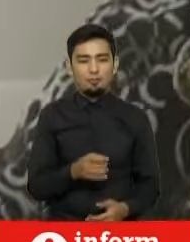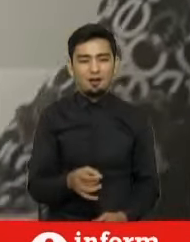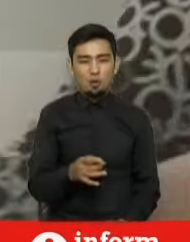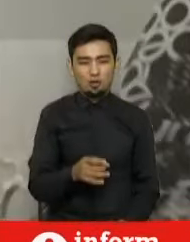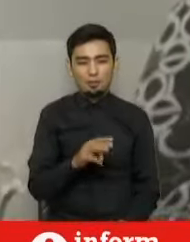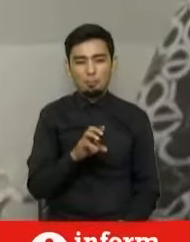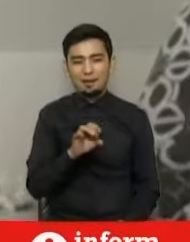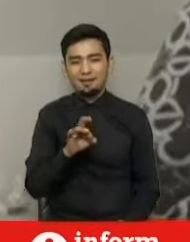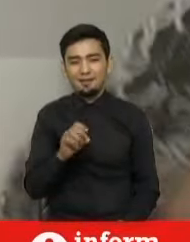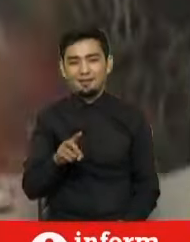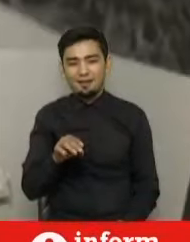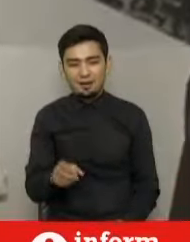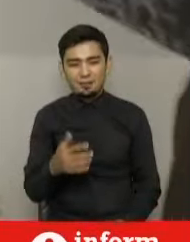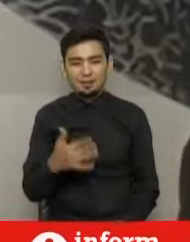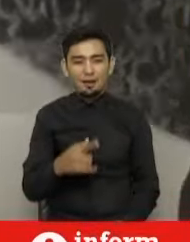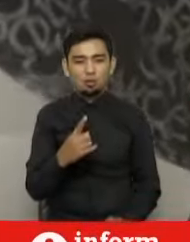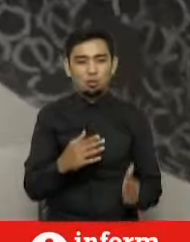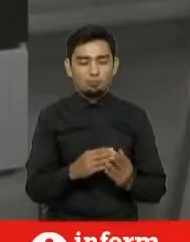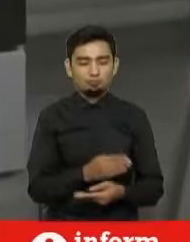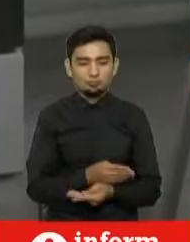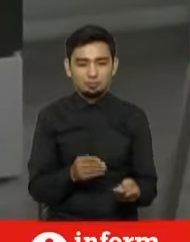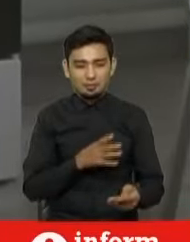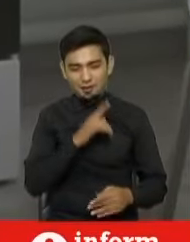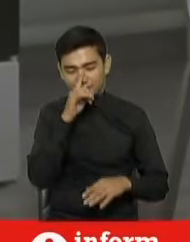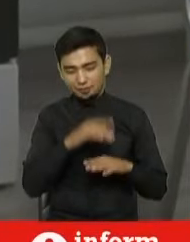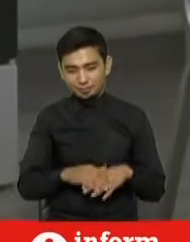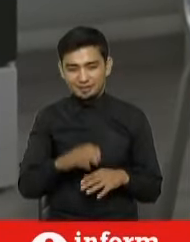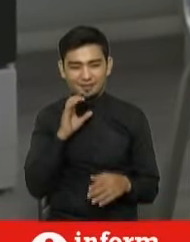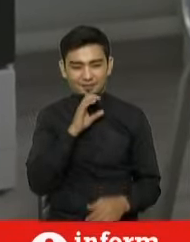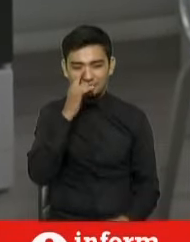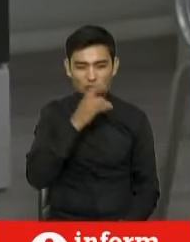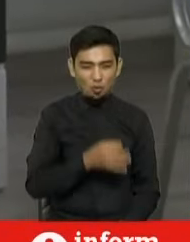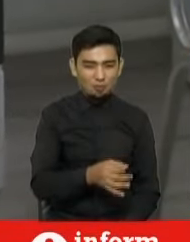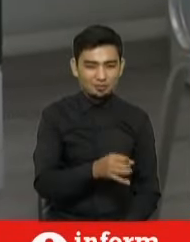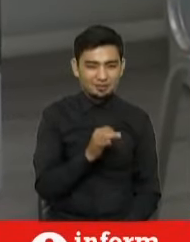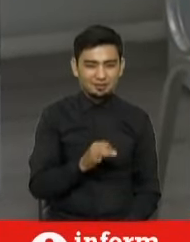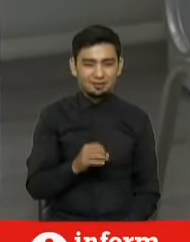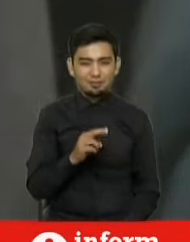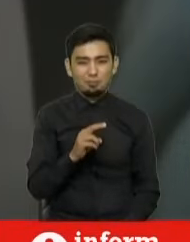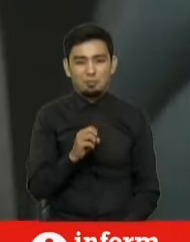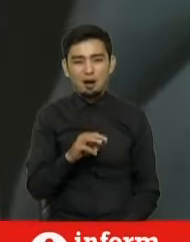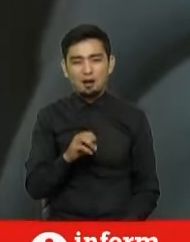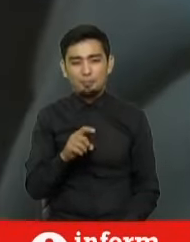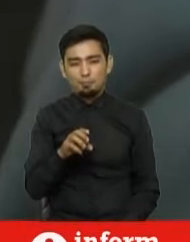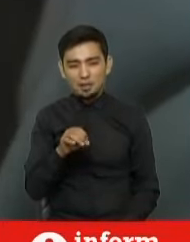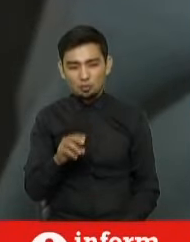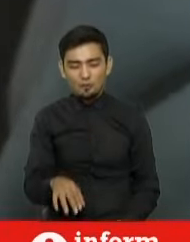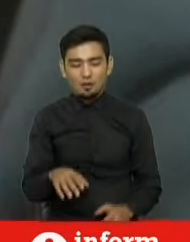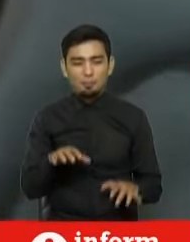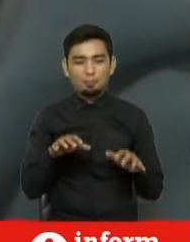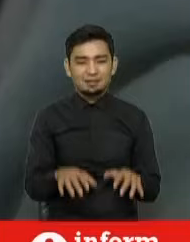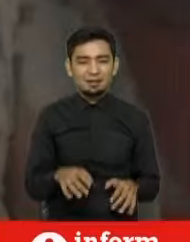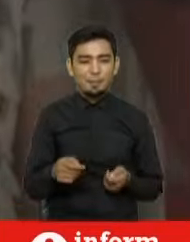сдали 51 дом. Новоселов поздравили аким Североказахстанской области ГУС Нурмахамбетов и председатель правления